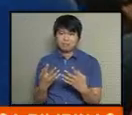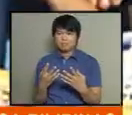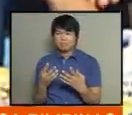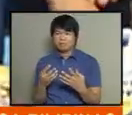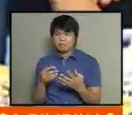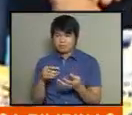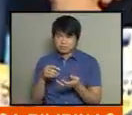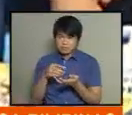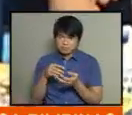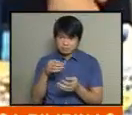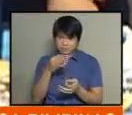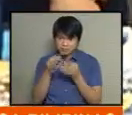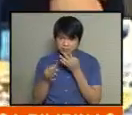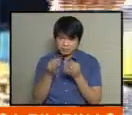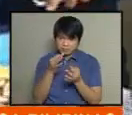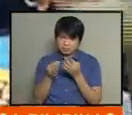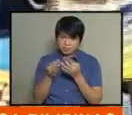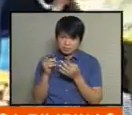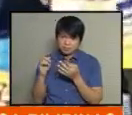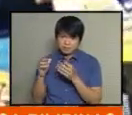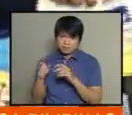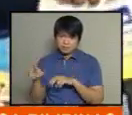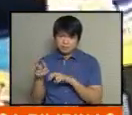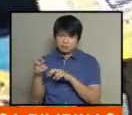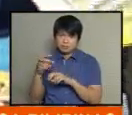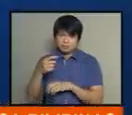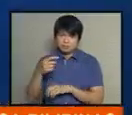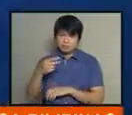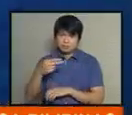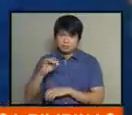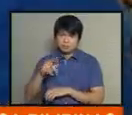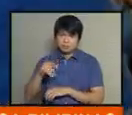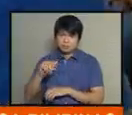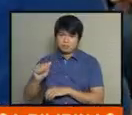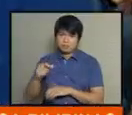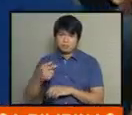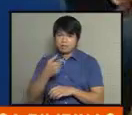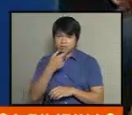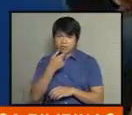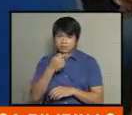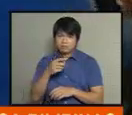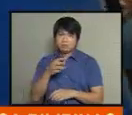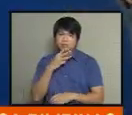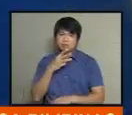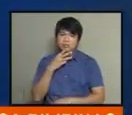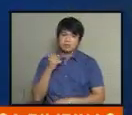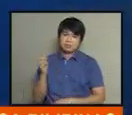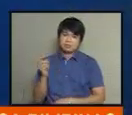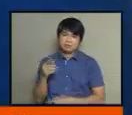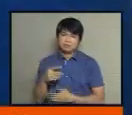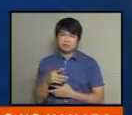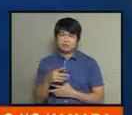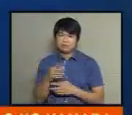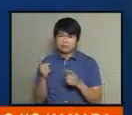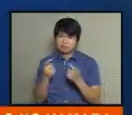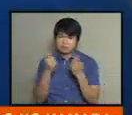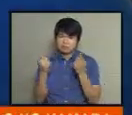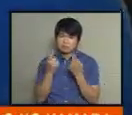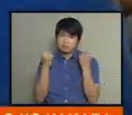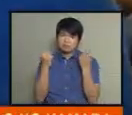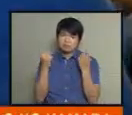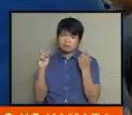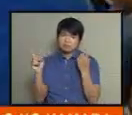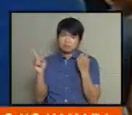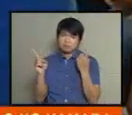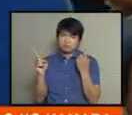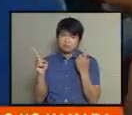biyahe. Itong mga hopia, yun lang po. Tapos, checheria, tubig, gano'n lang. Tapos yung pinaka-celebration? Doon na